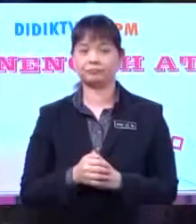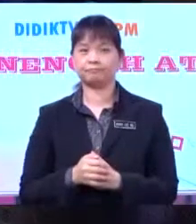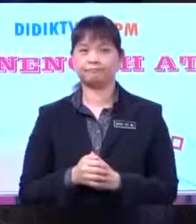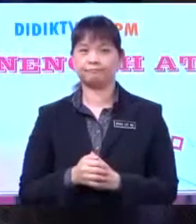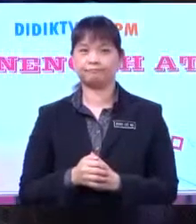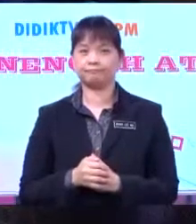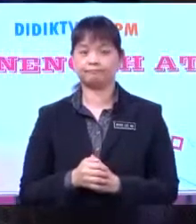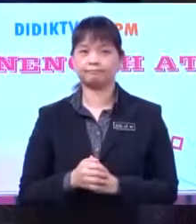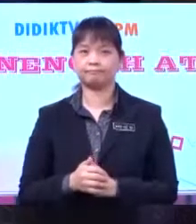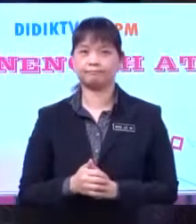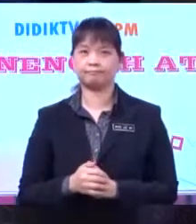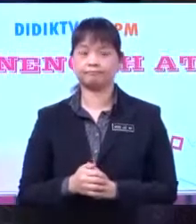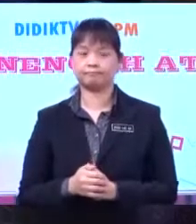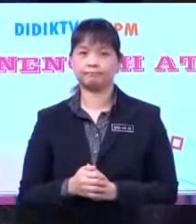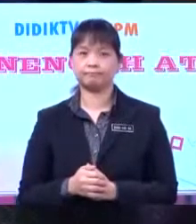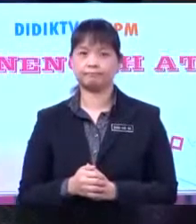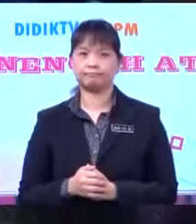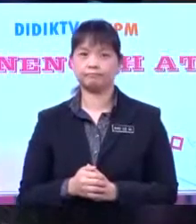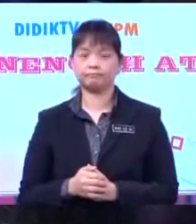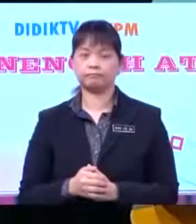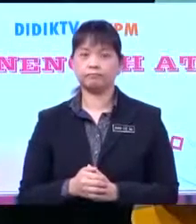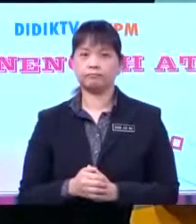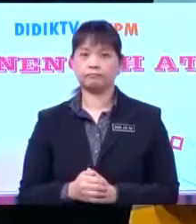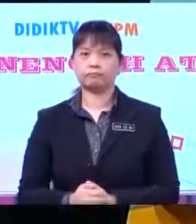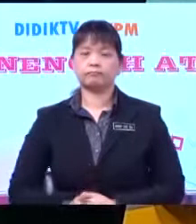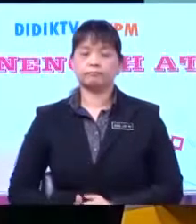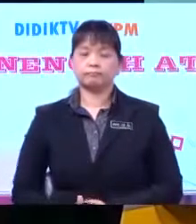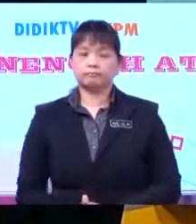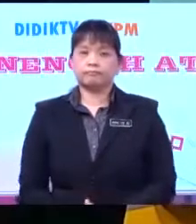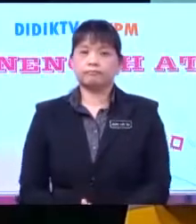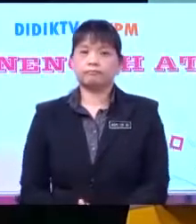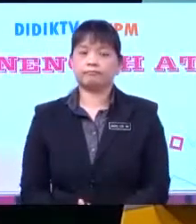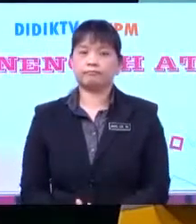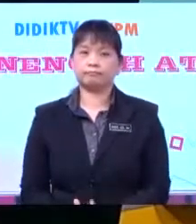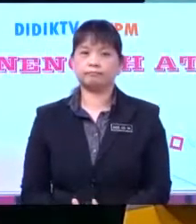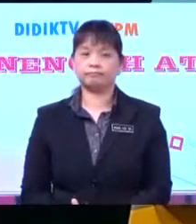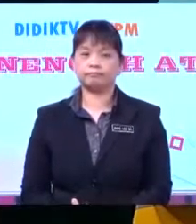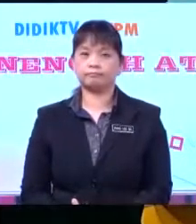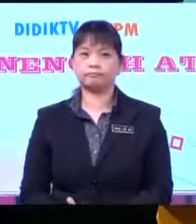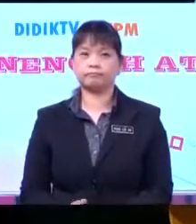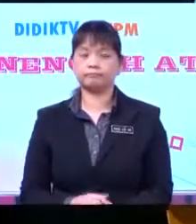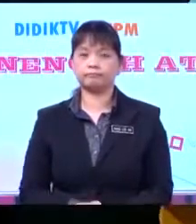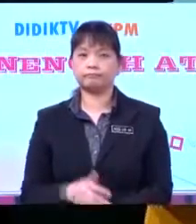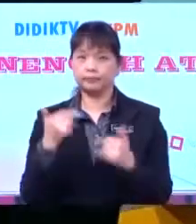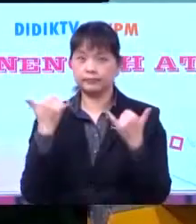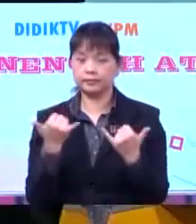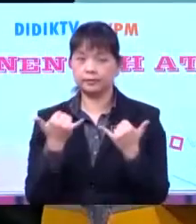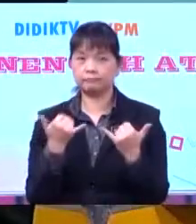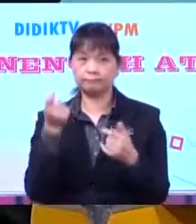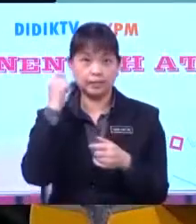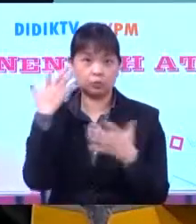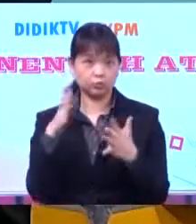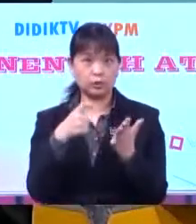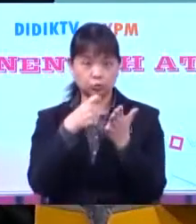Oke sekali tadi chukaeta suka tanah dia lebih Solid pintu Ini